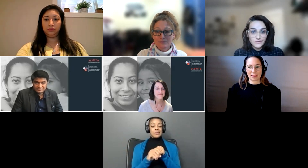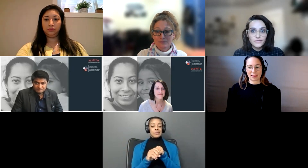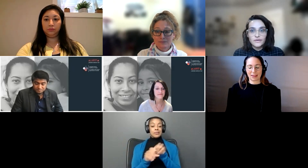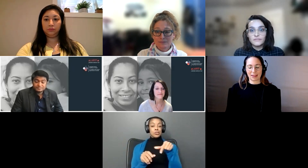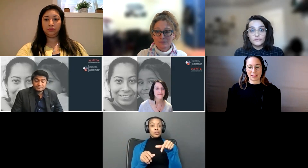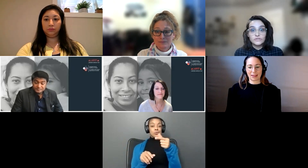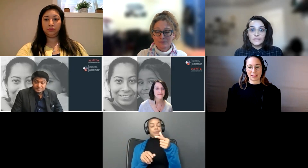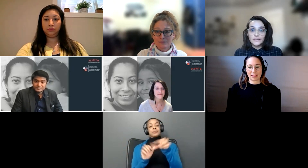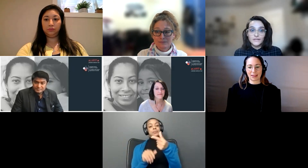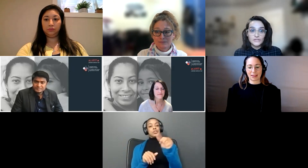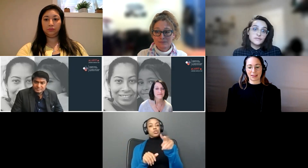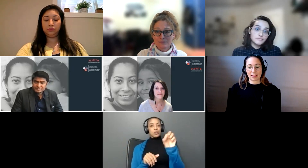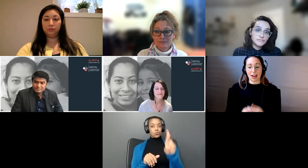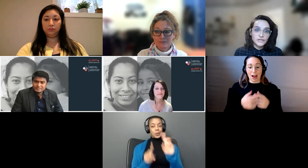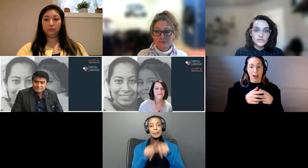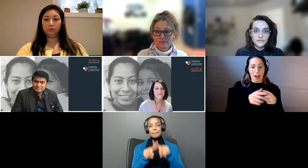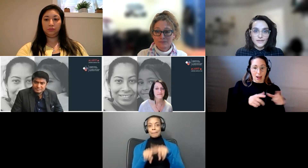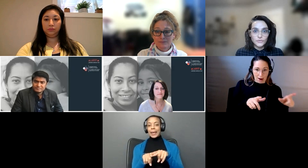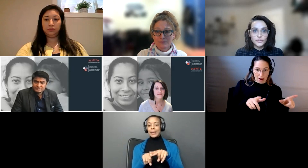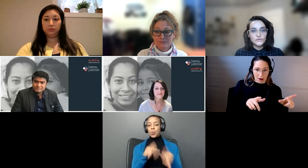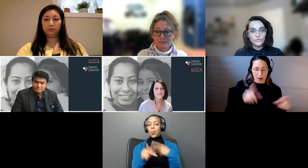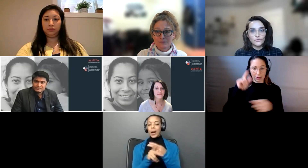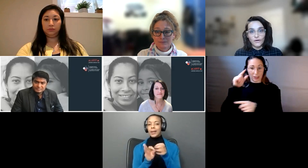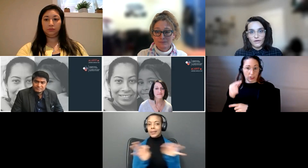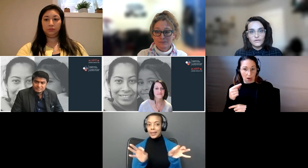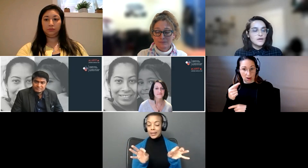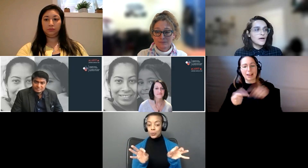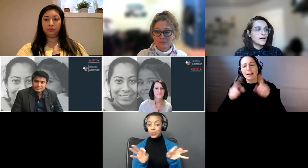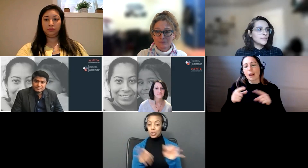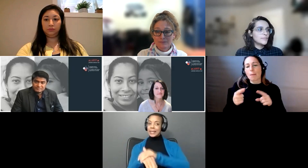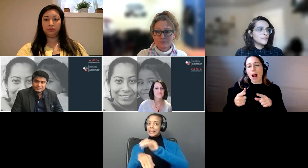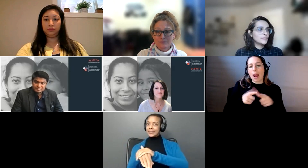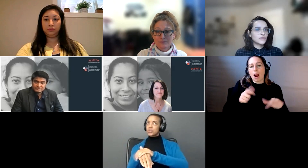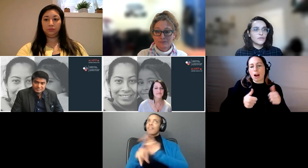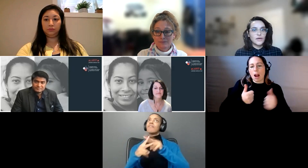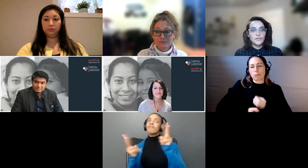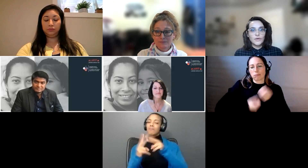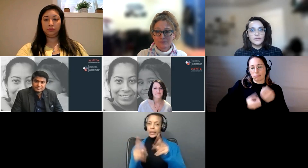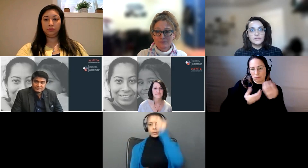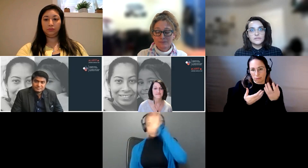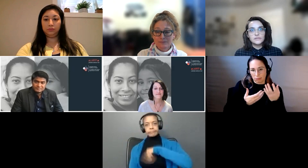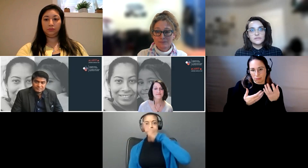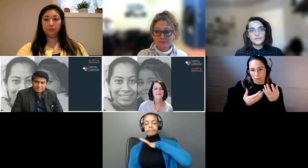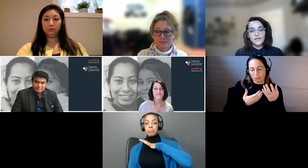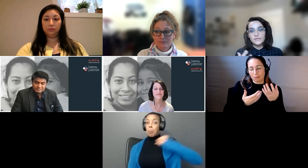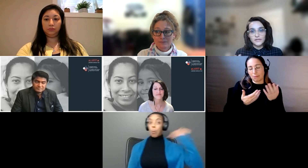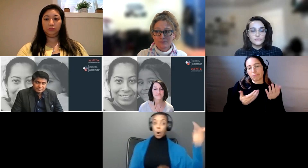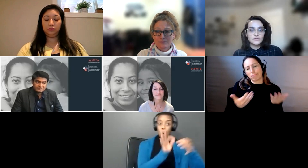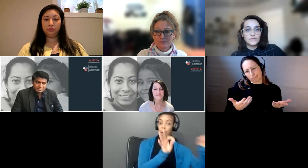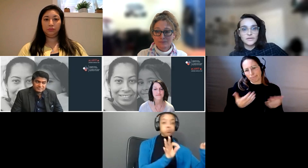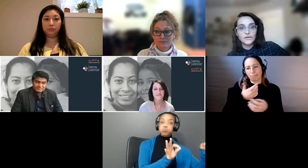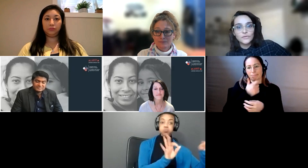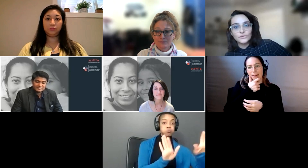L'interface entre la langue et le genre, ça dépend de la langue dont vous parlez. Malheureusement, l'anglais a un genre,